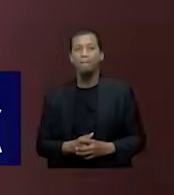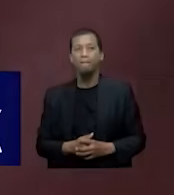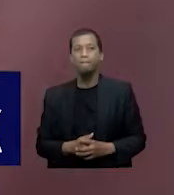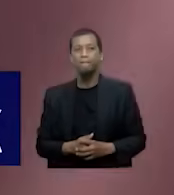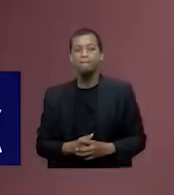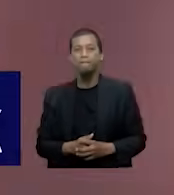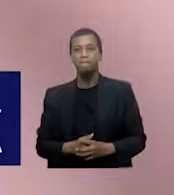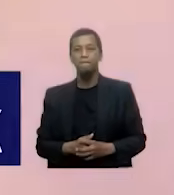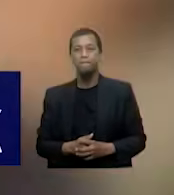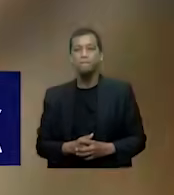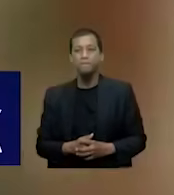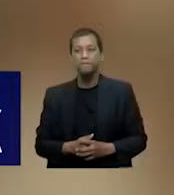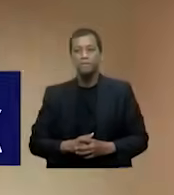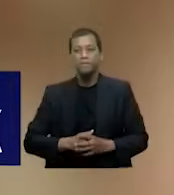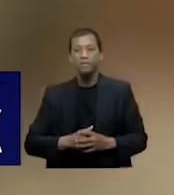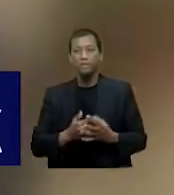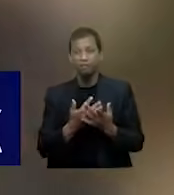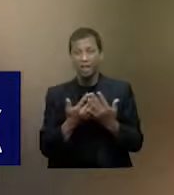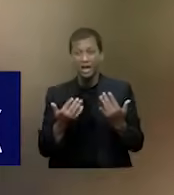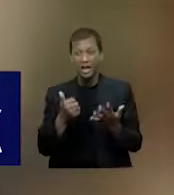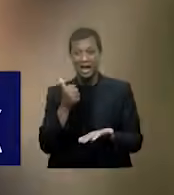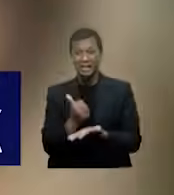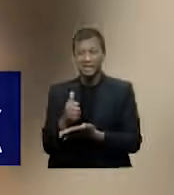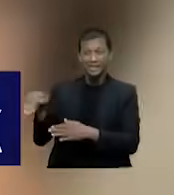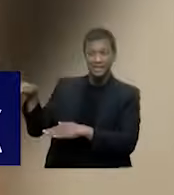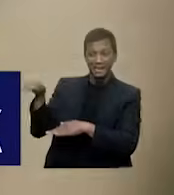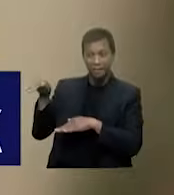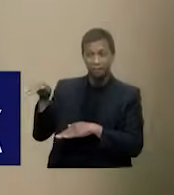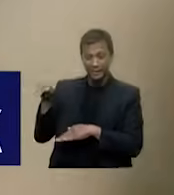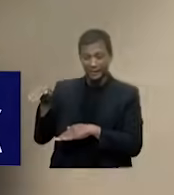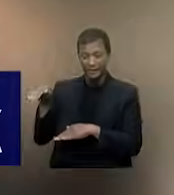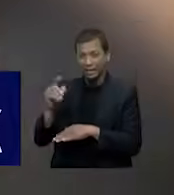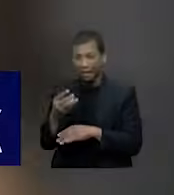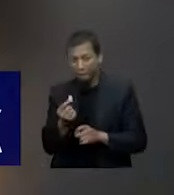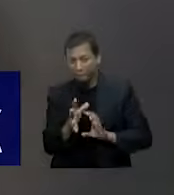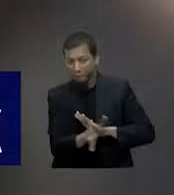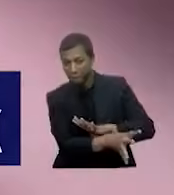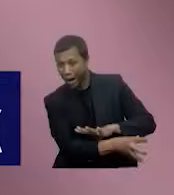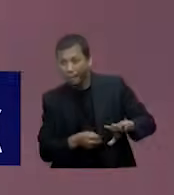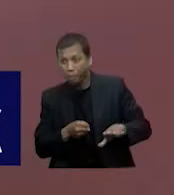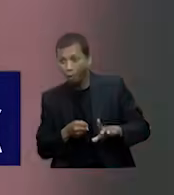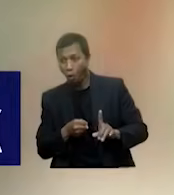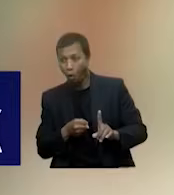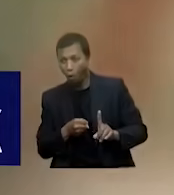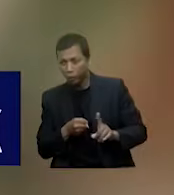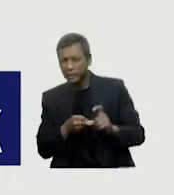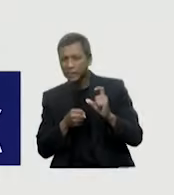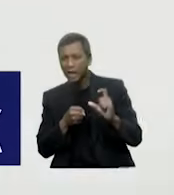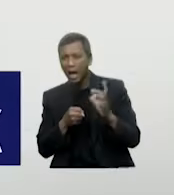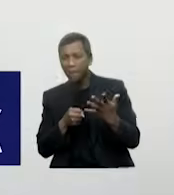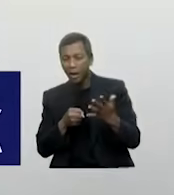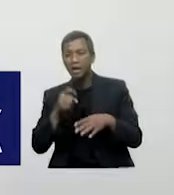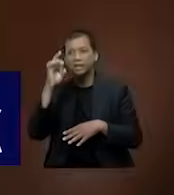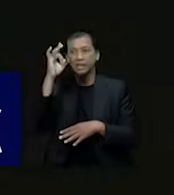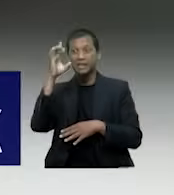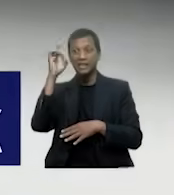Warga Desa Baru Muara Sebo, Kabupaten Muaro Jambi meringkus pelaku perampokan nasabah bank dengan modus pecah kaca yang nekat beraksi di siang hari saat